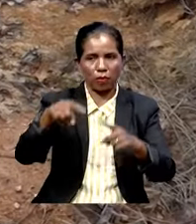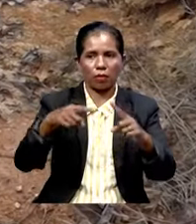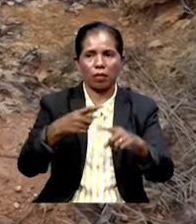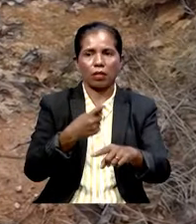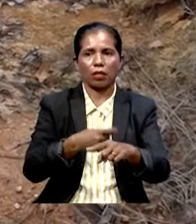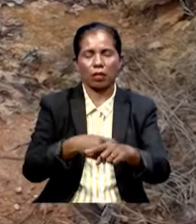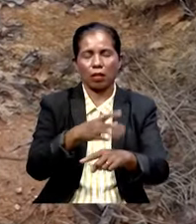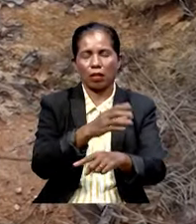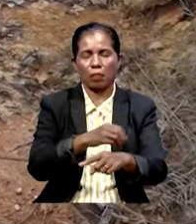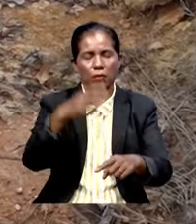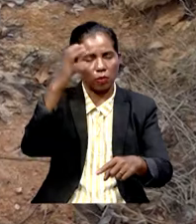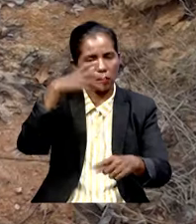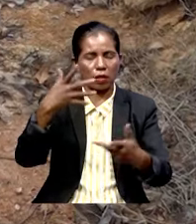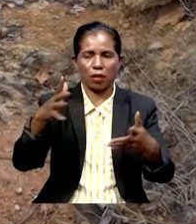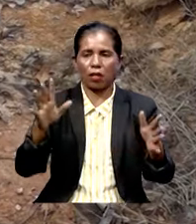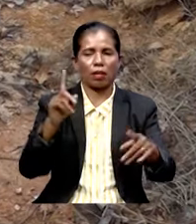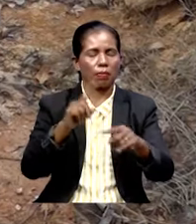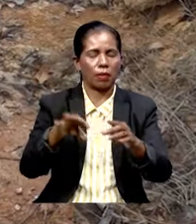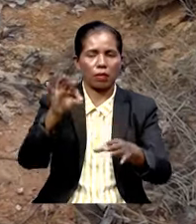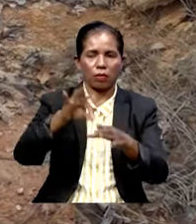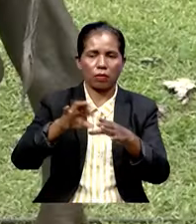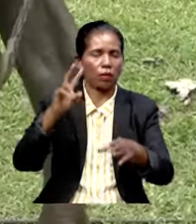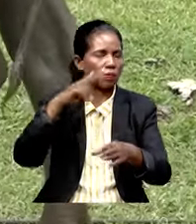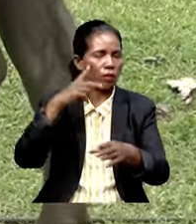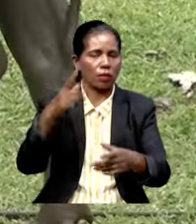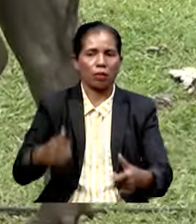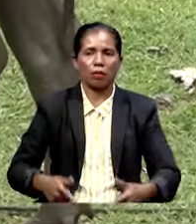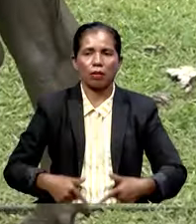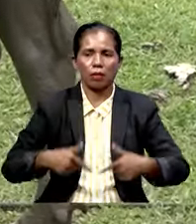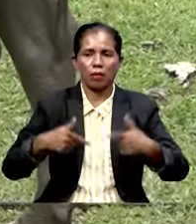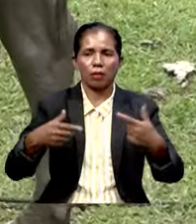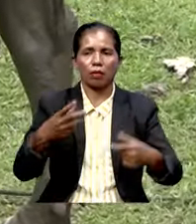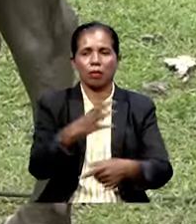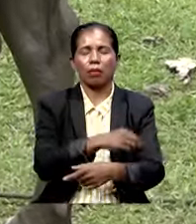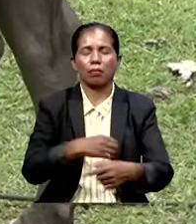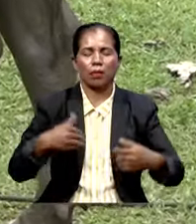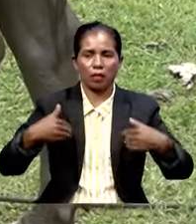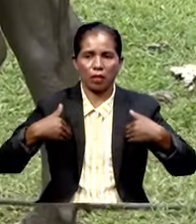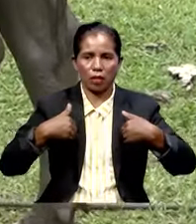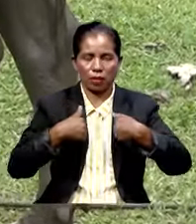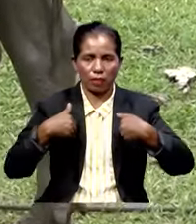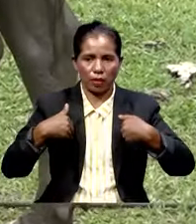ba loron, labele atu halotos, no moris depende deit ba hakiak animal.